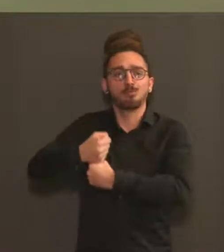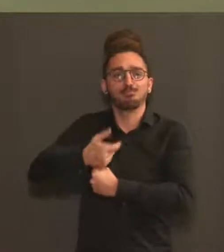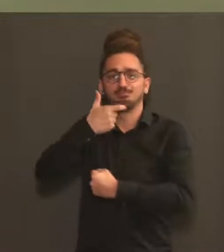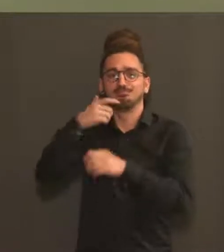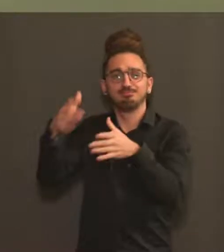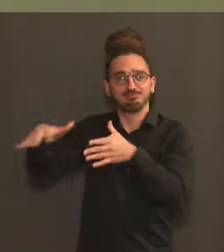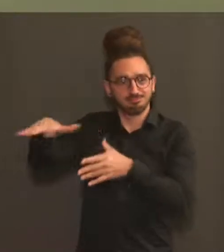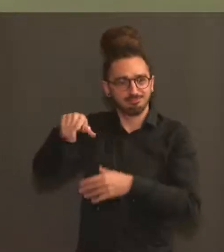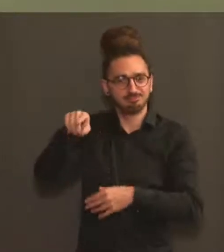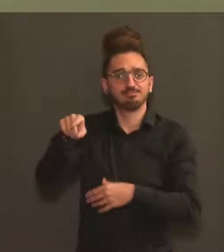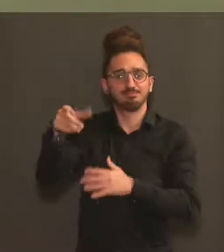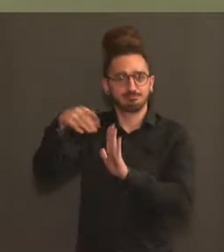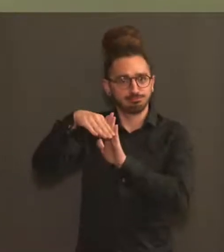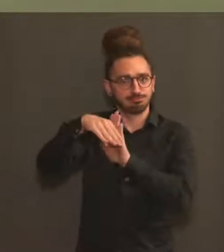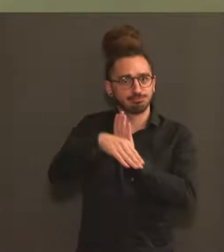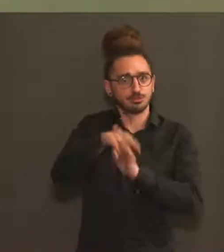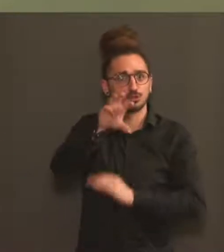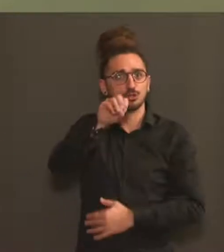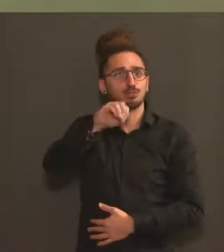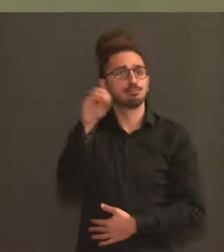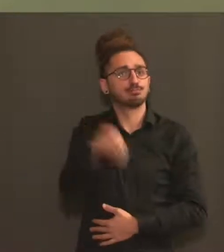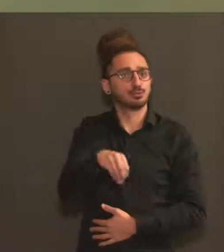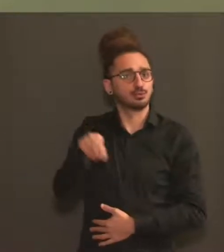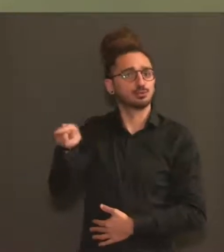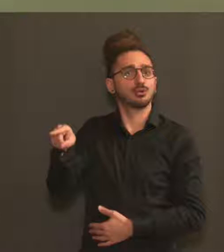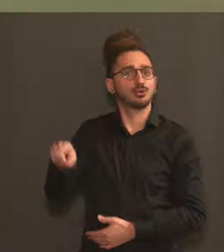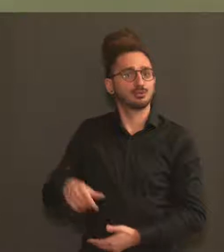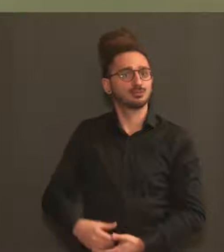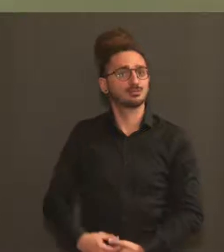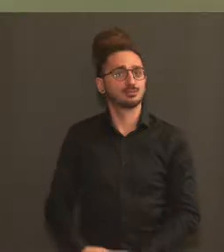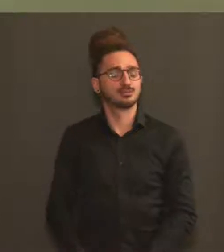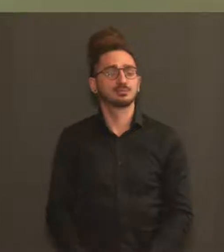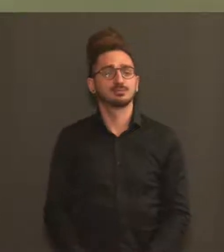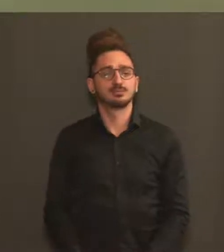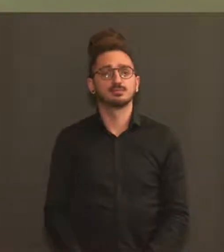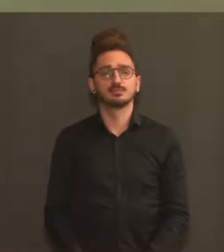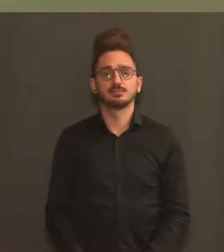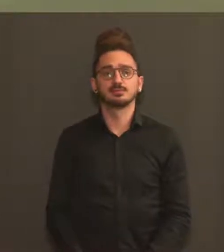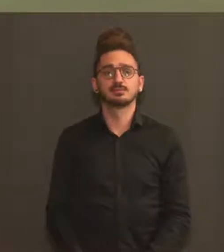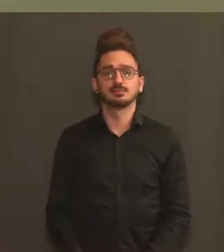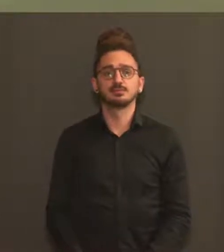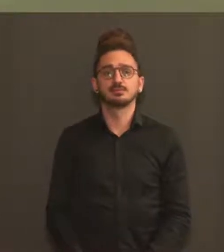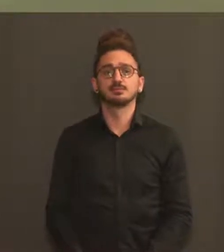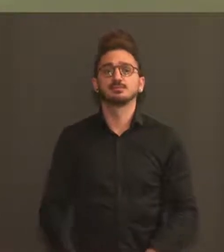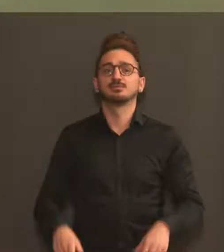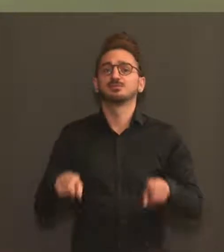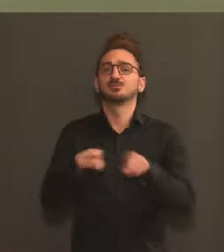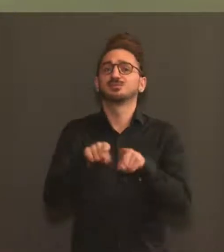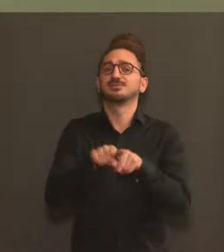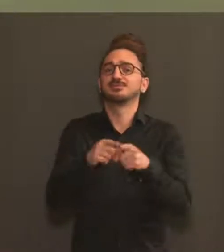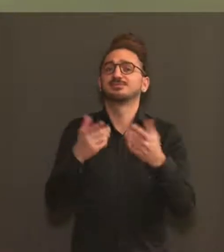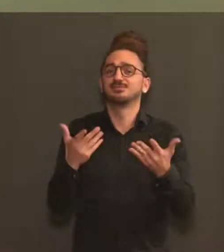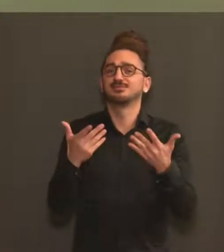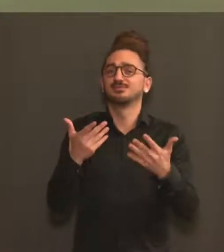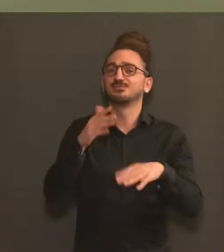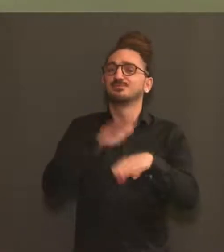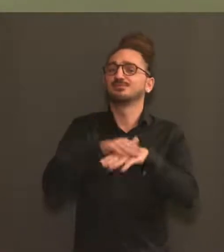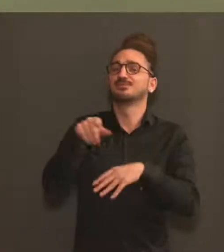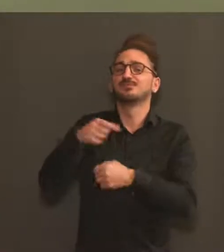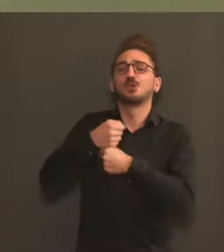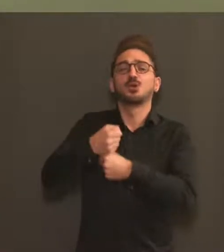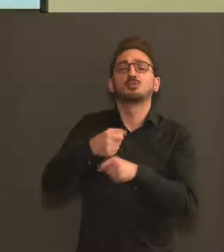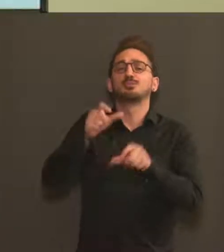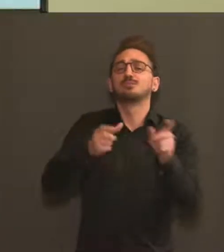30%. Et comme les hospitalisations ont diminué elles aussi, on peut espérer qu'il y a là un impact significatif qui